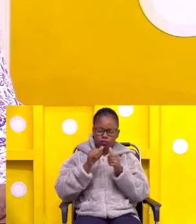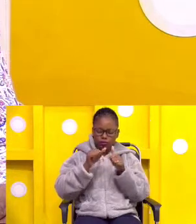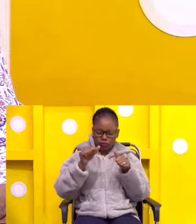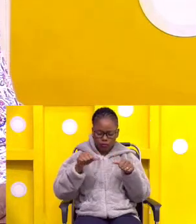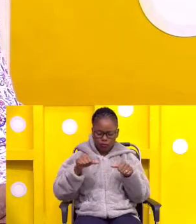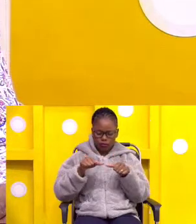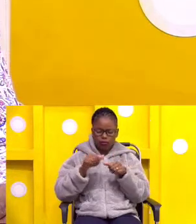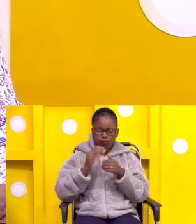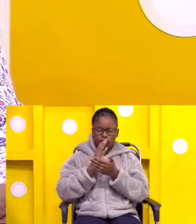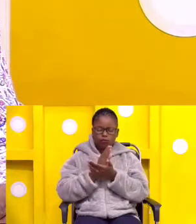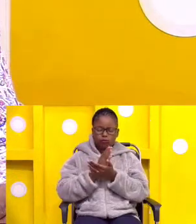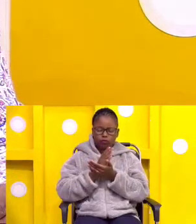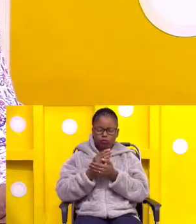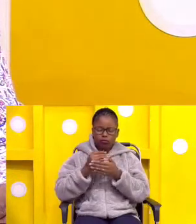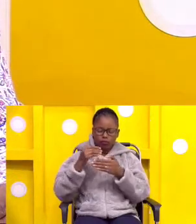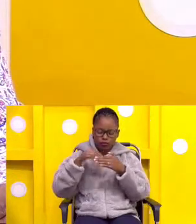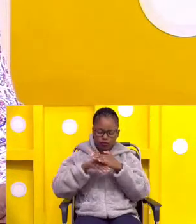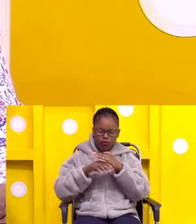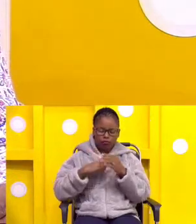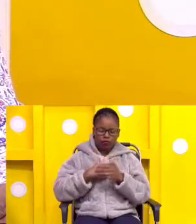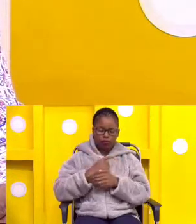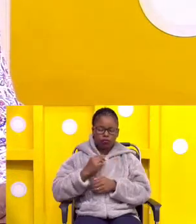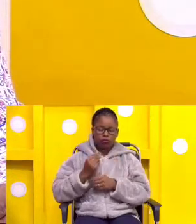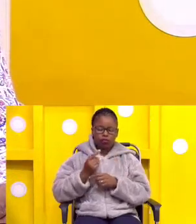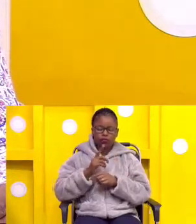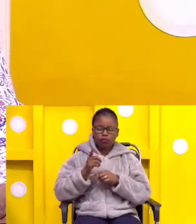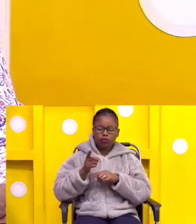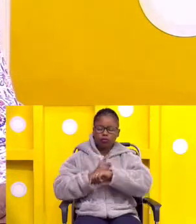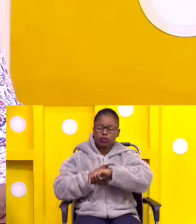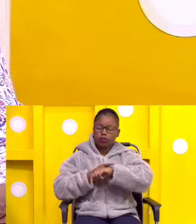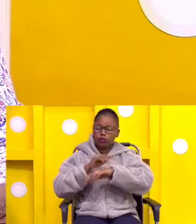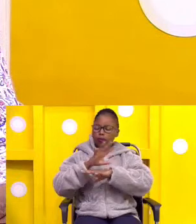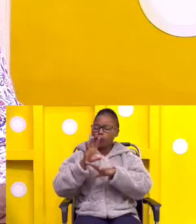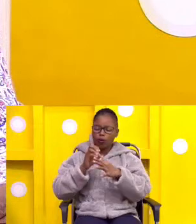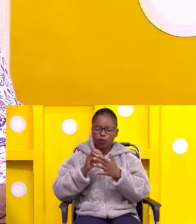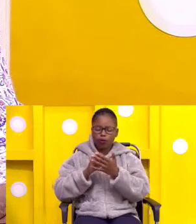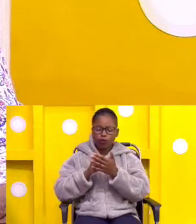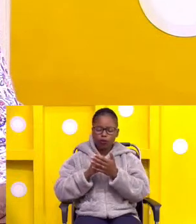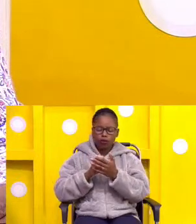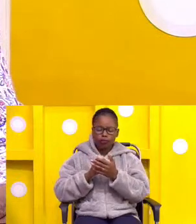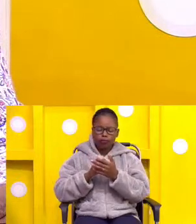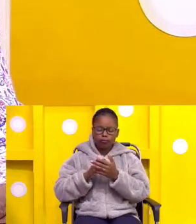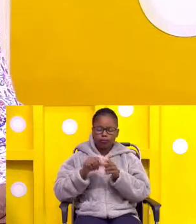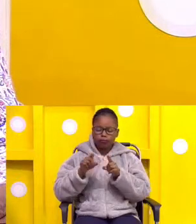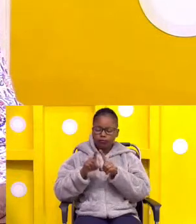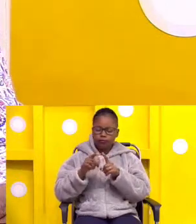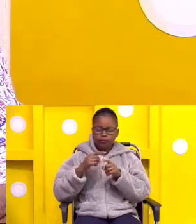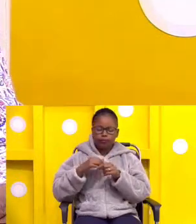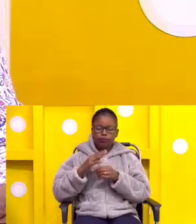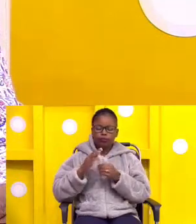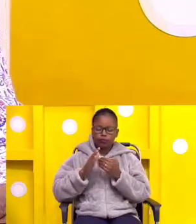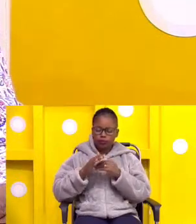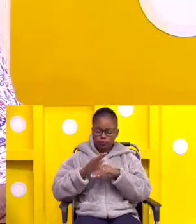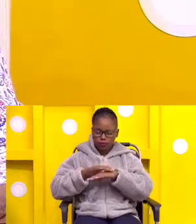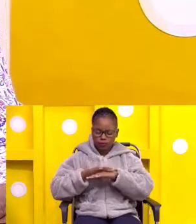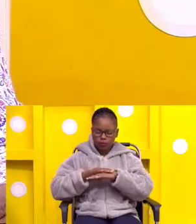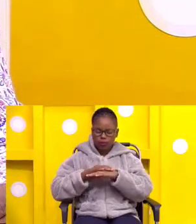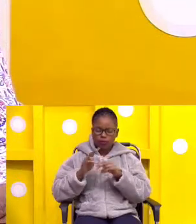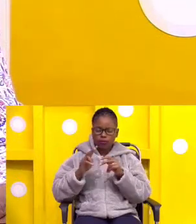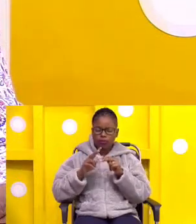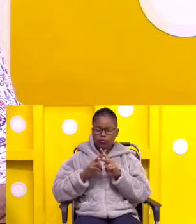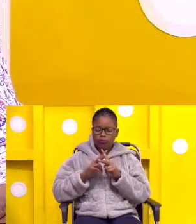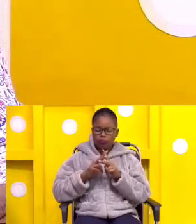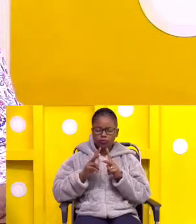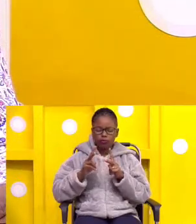mũthenya ũtukũ ona mahinda marĩ mothe. Nĩ tondũ wa ũgitĩri na ũmenyereri waku.